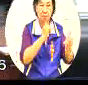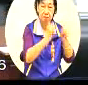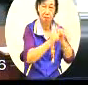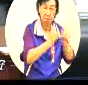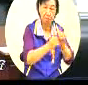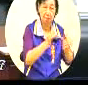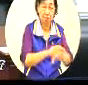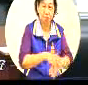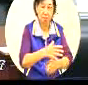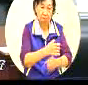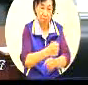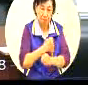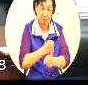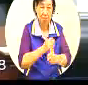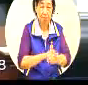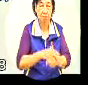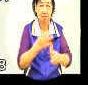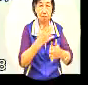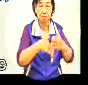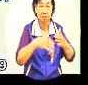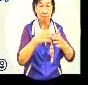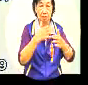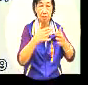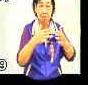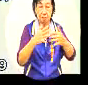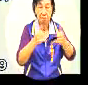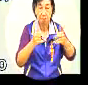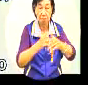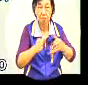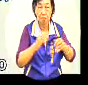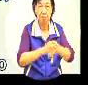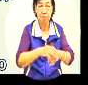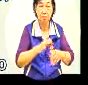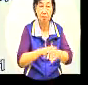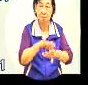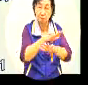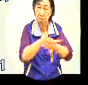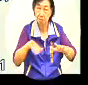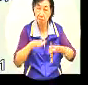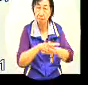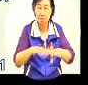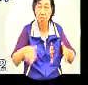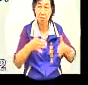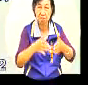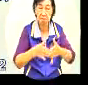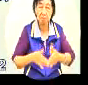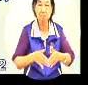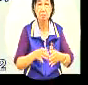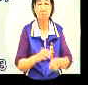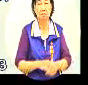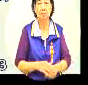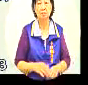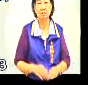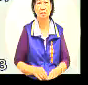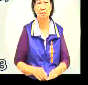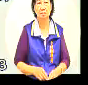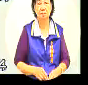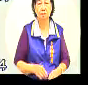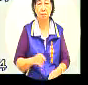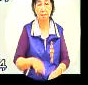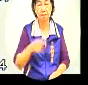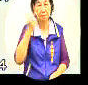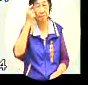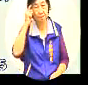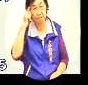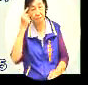人的安全这样的一些标示做得非常的完善以外，这是值得我们参考的。但是呢，公务局给